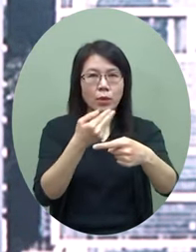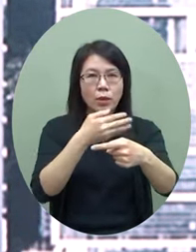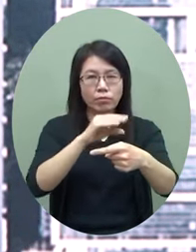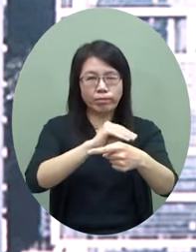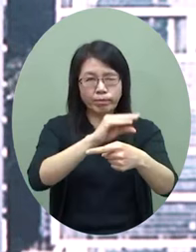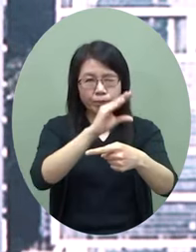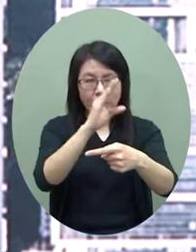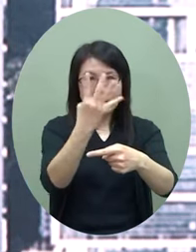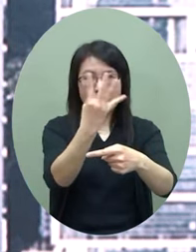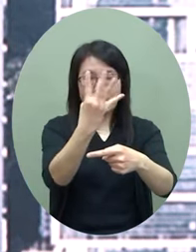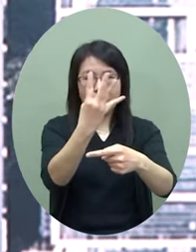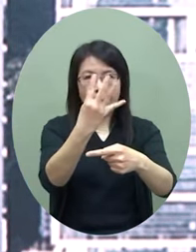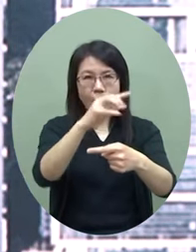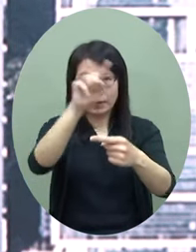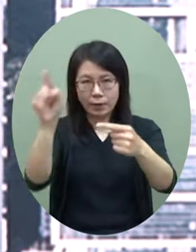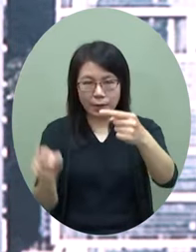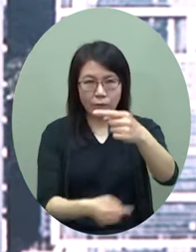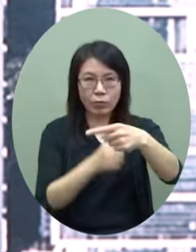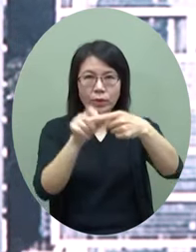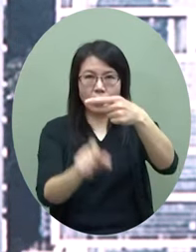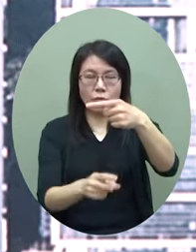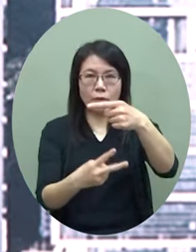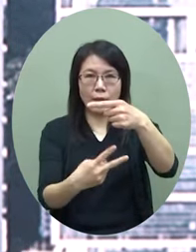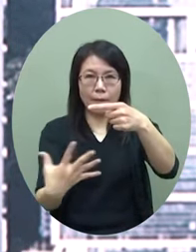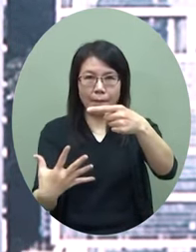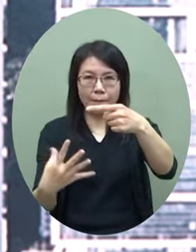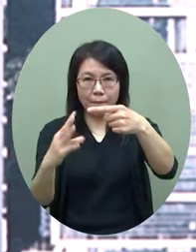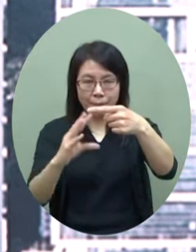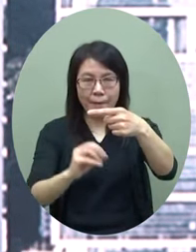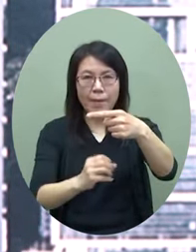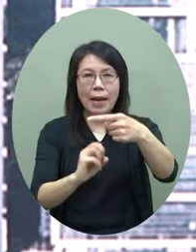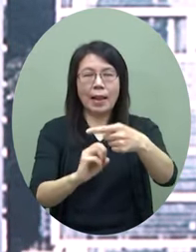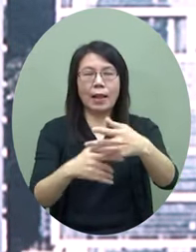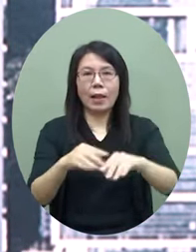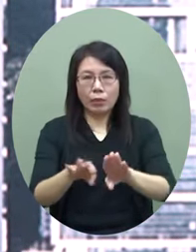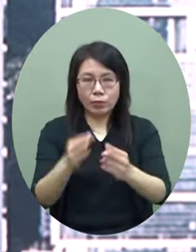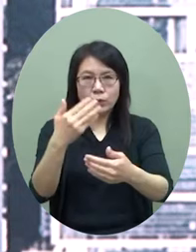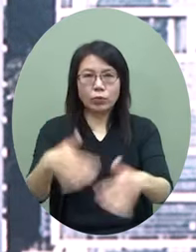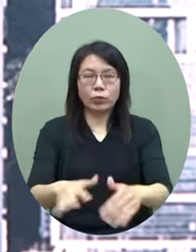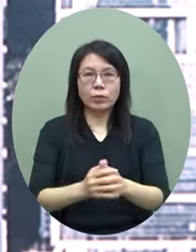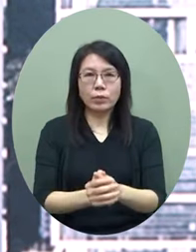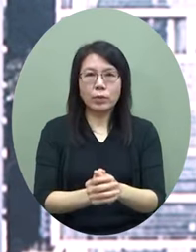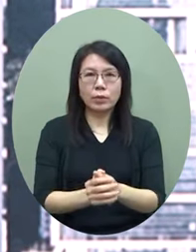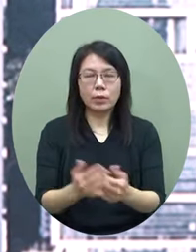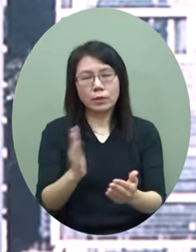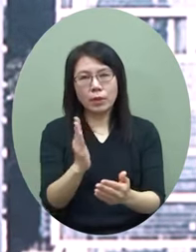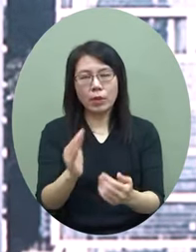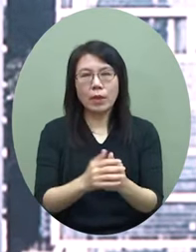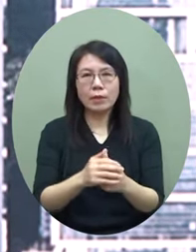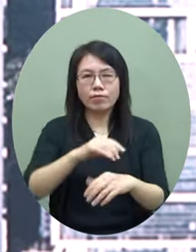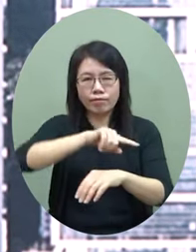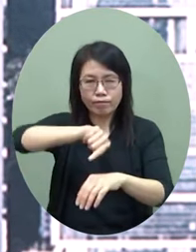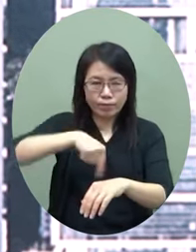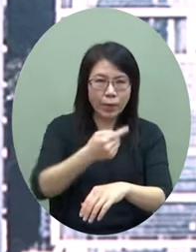一直到1月25日凌晨零時為止結束一共是44個小時